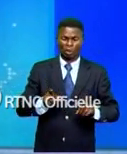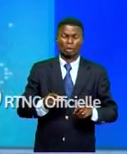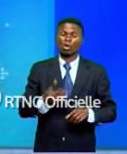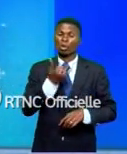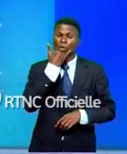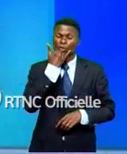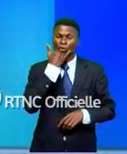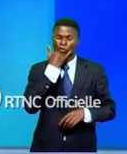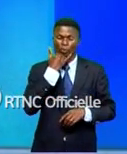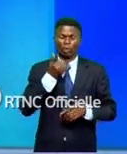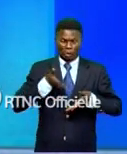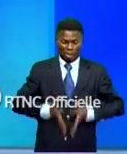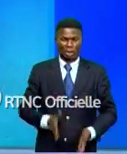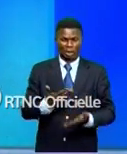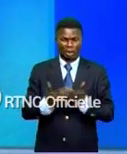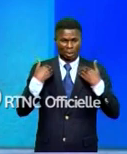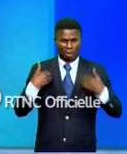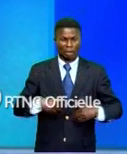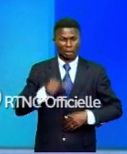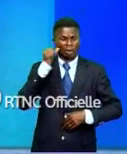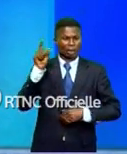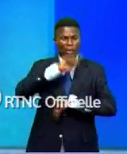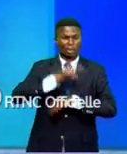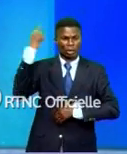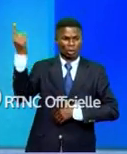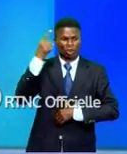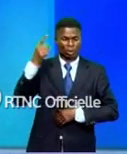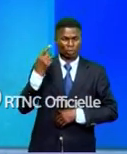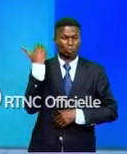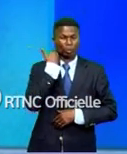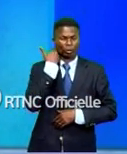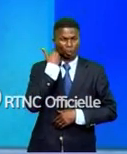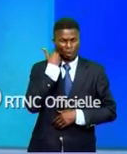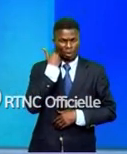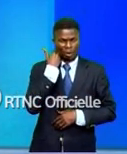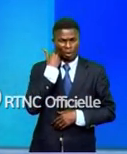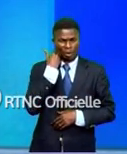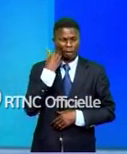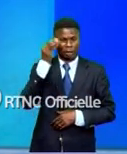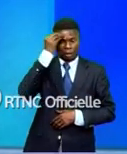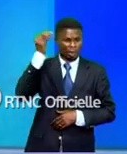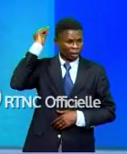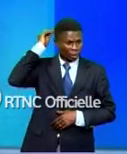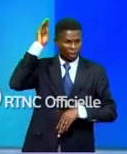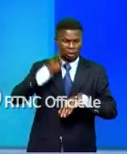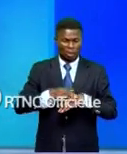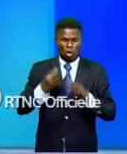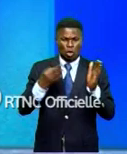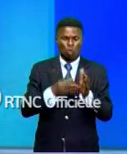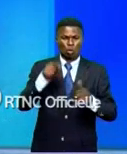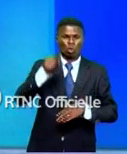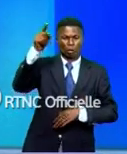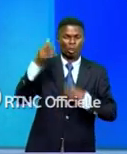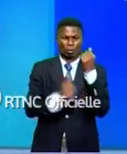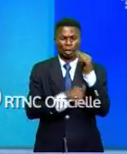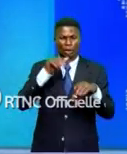malformation congénitale. Et c'était hier la journée internationale. La trisomie 21, selon les statistiques, touche près de 8 millions de